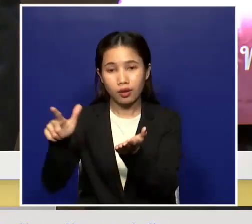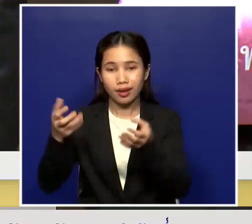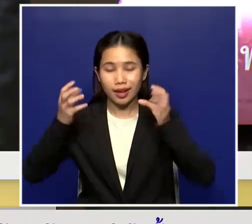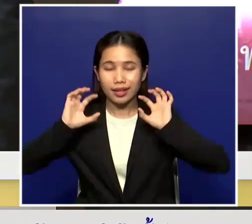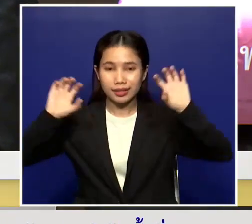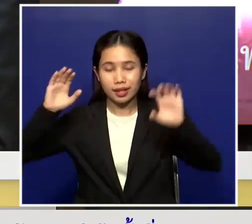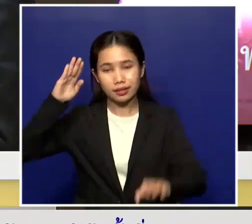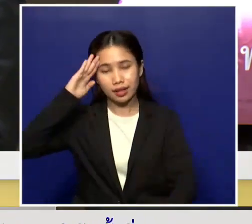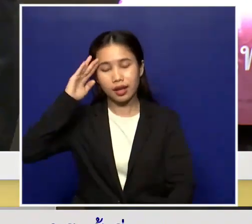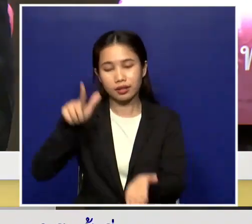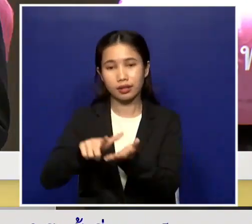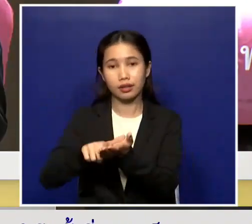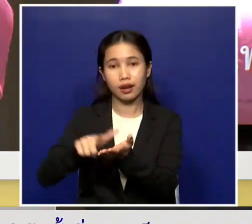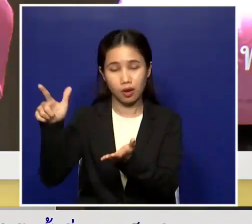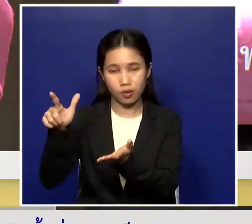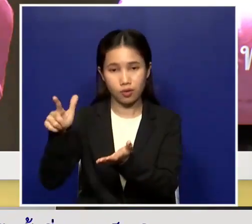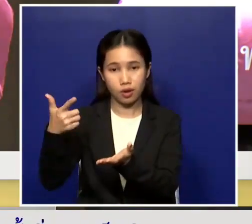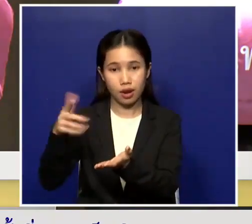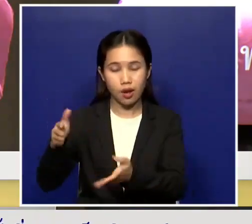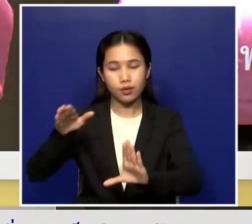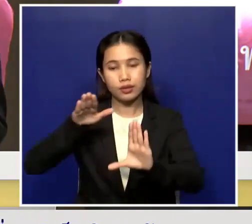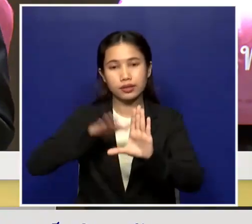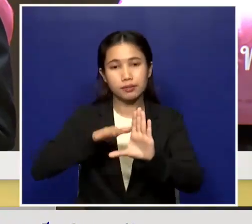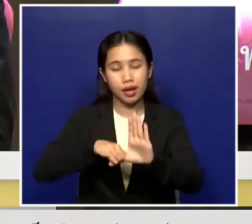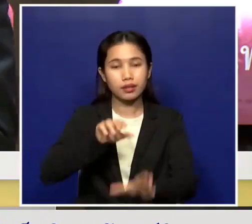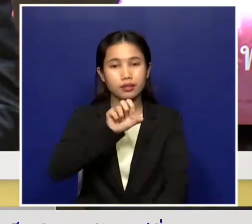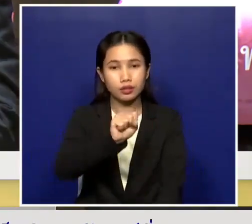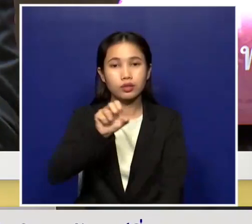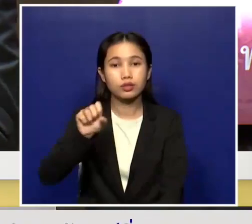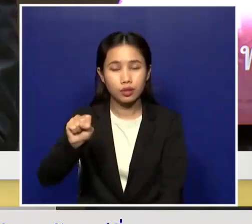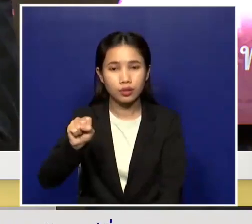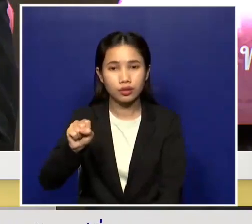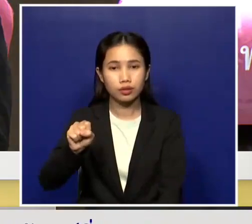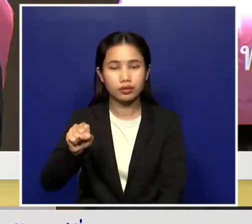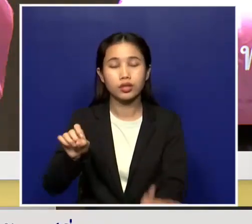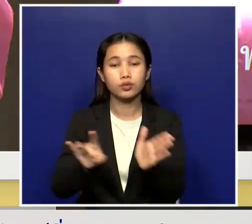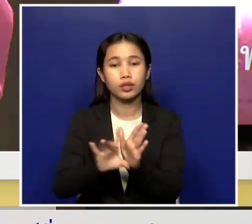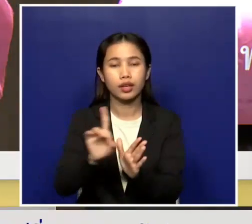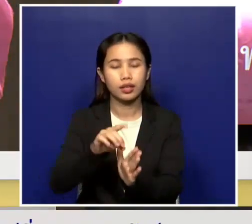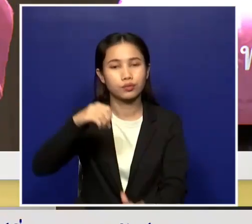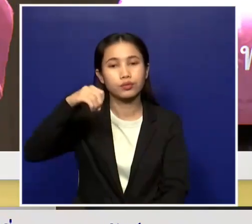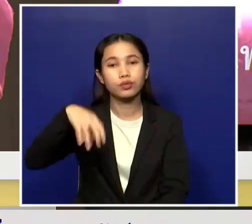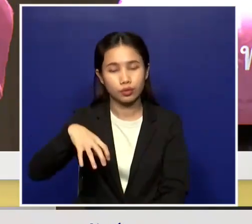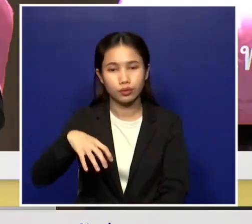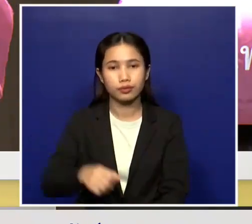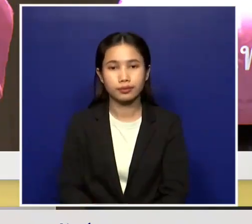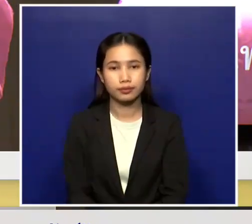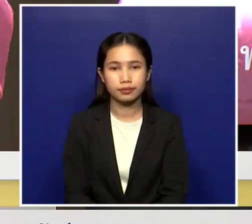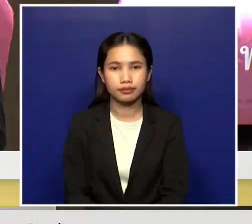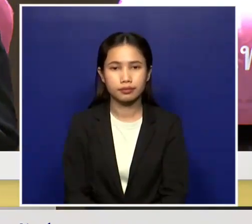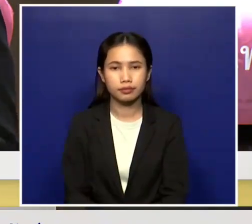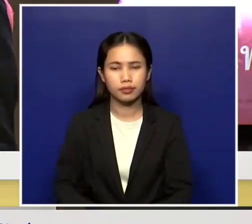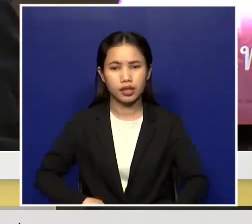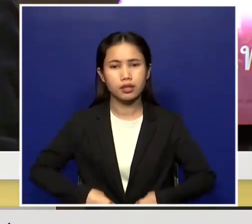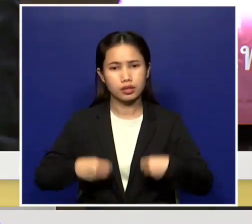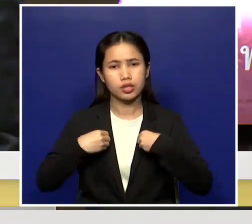ารมาลงสมัครผู้แทนราษฎรสสแต่เขาก็สอบตกชีวิตเขาน่าสงสารมากนะ